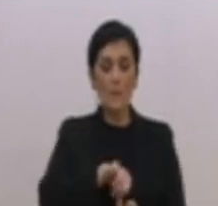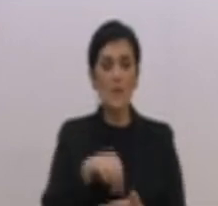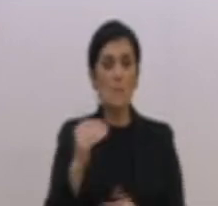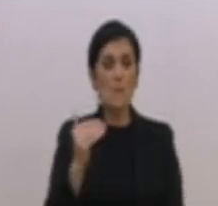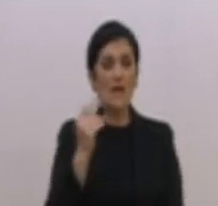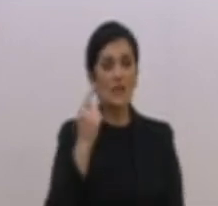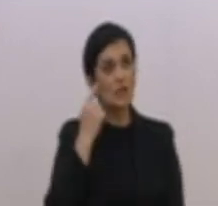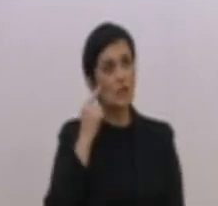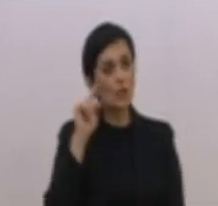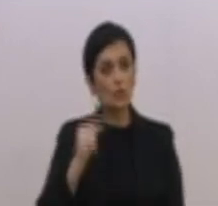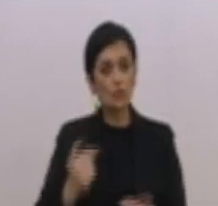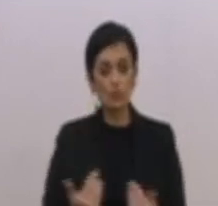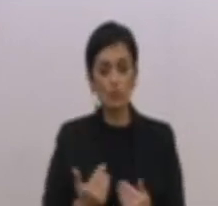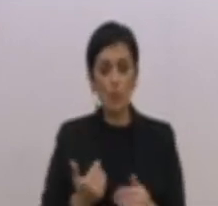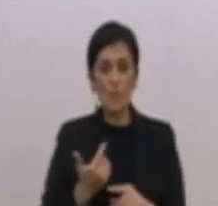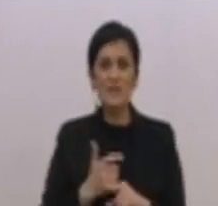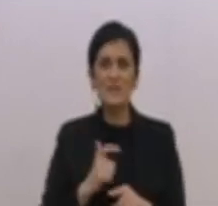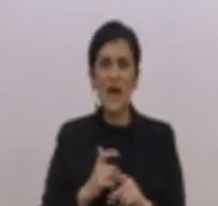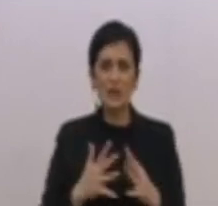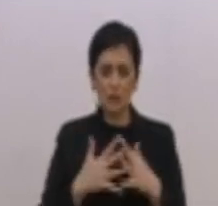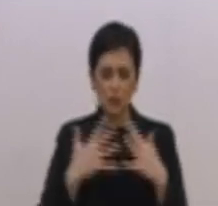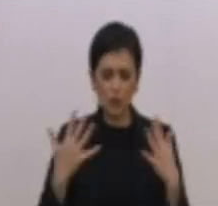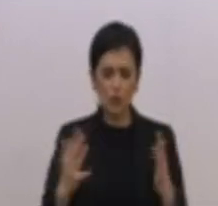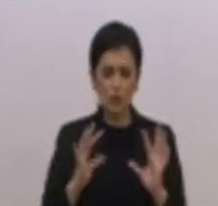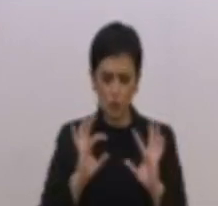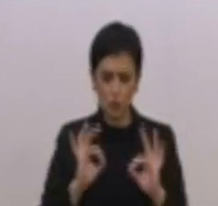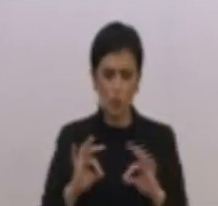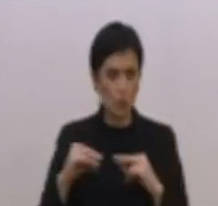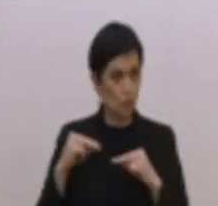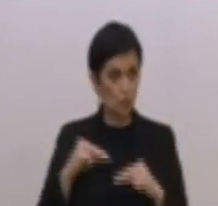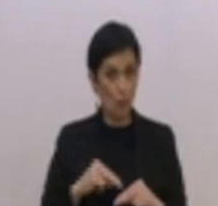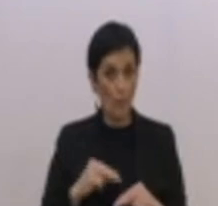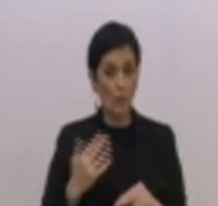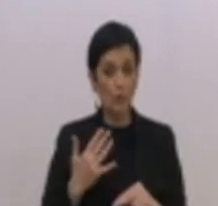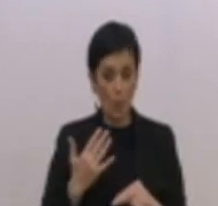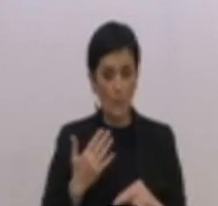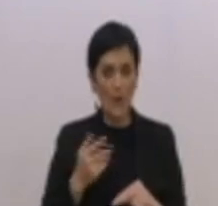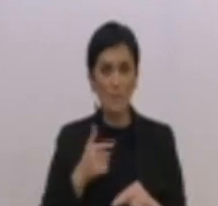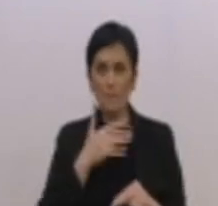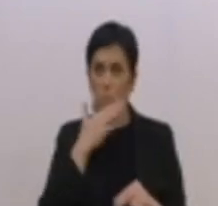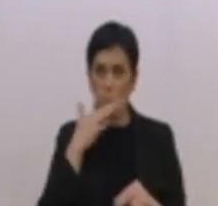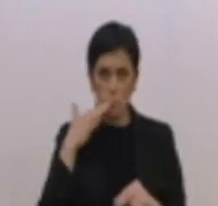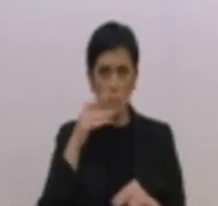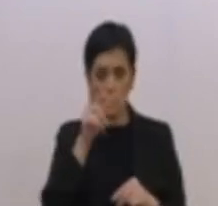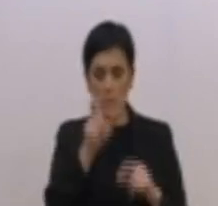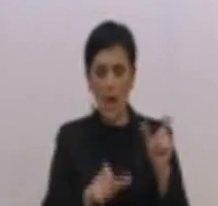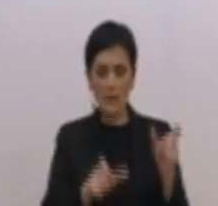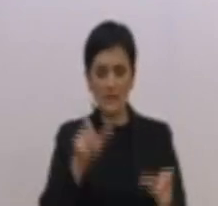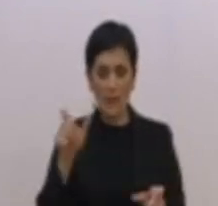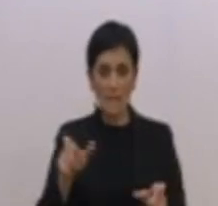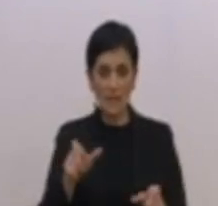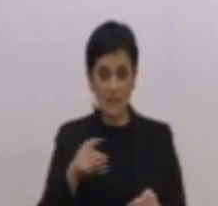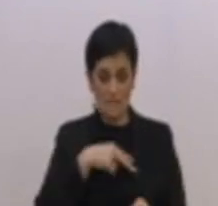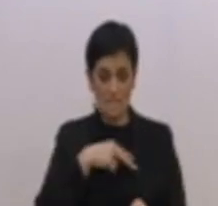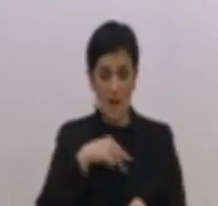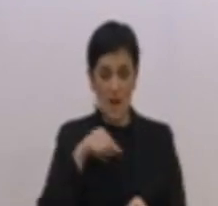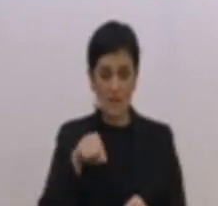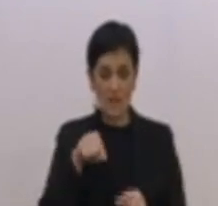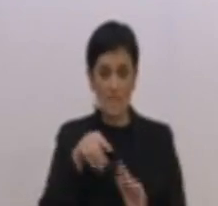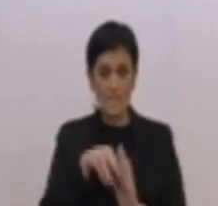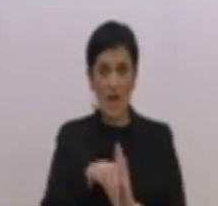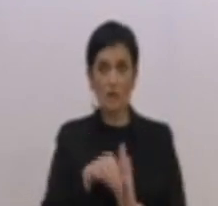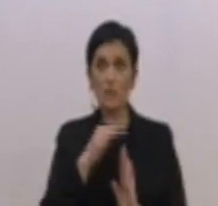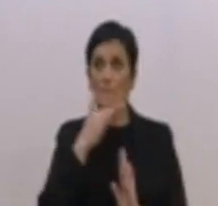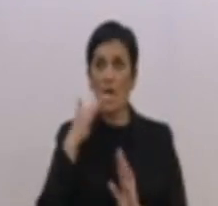იდეოლოგიით ცხოვრება, აი ამ ძალიან დიდ და ძალიან სწორ შრომას, რომელშიც სხვათა შორის ძალიან ბევრმა ადამიანმა ამ პარლამენტში